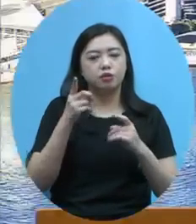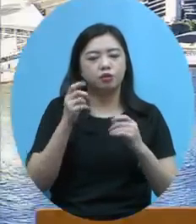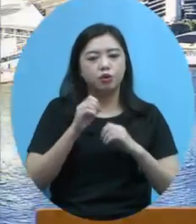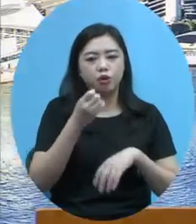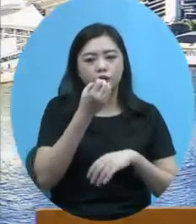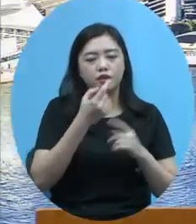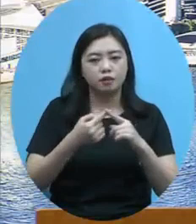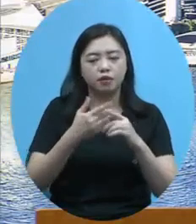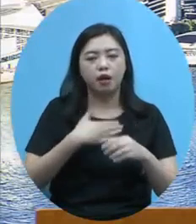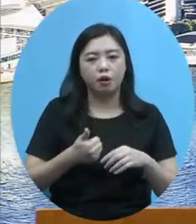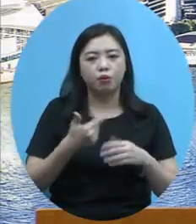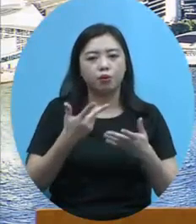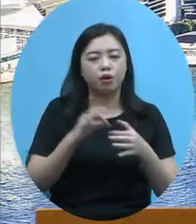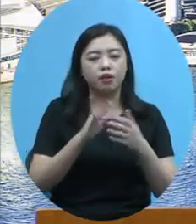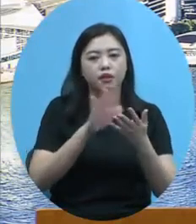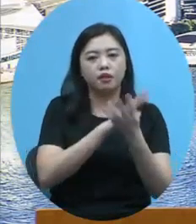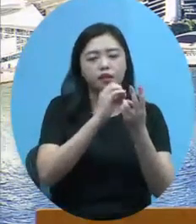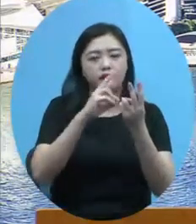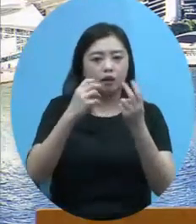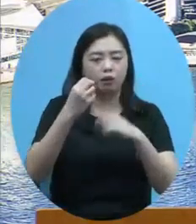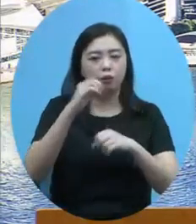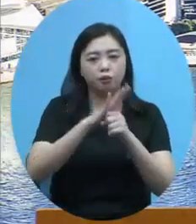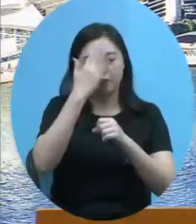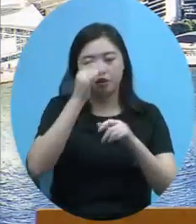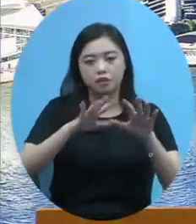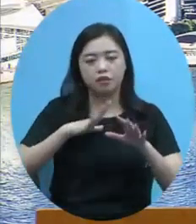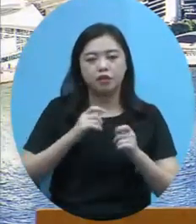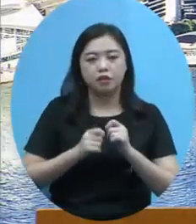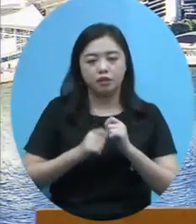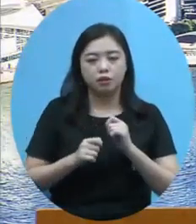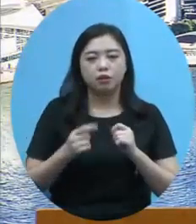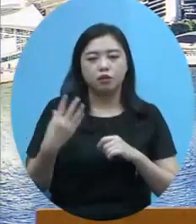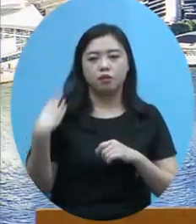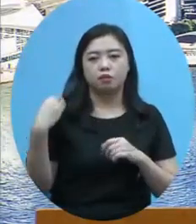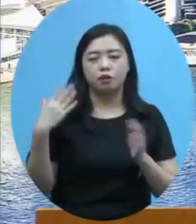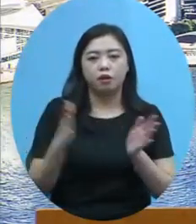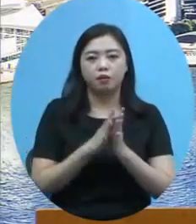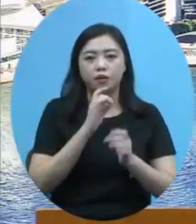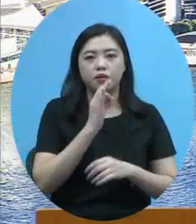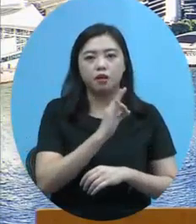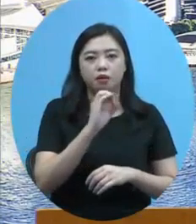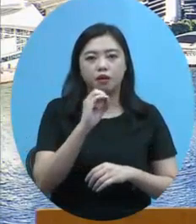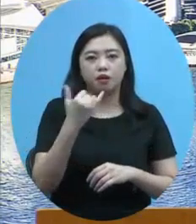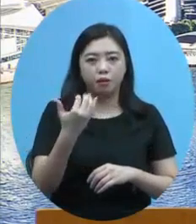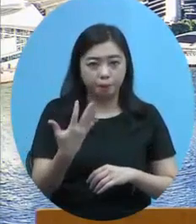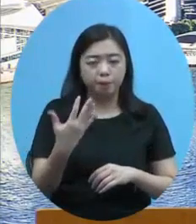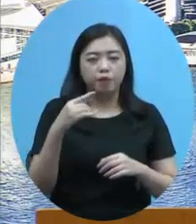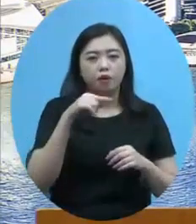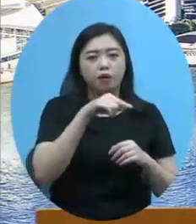天6月12日有關2019冠狀病毒病嘅最新嘅資料。喺昨天共有305宗